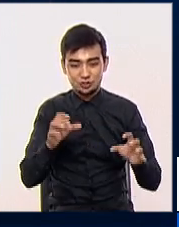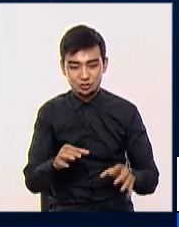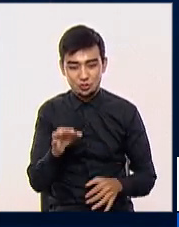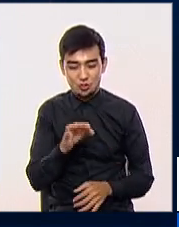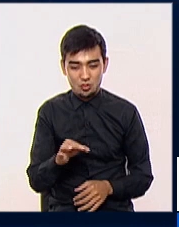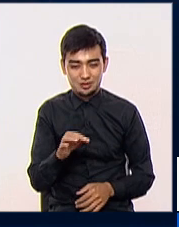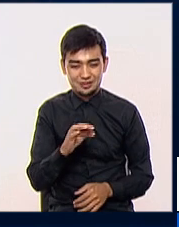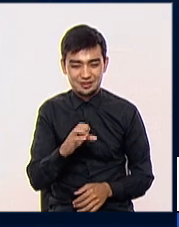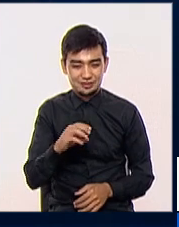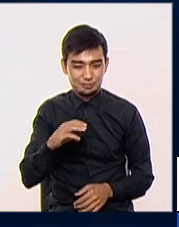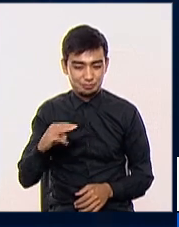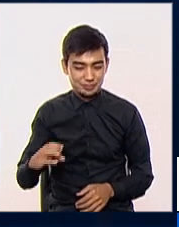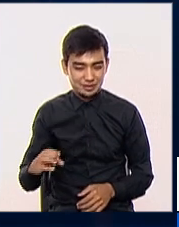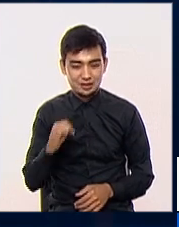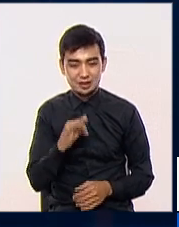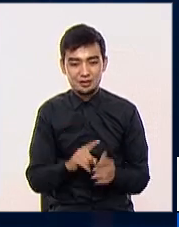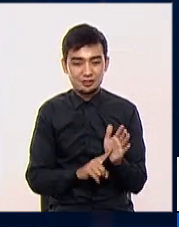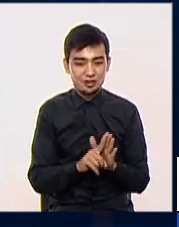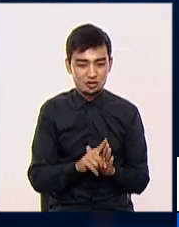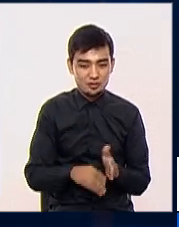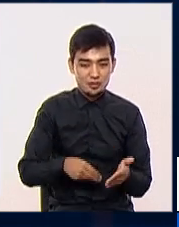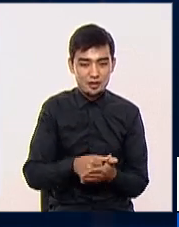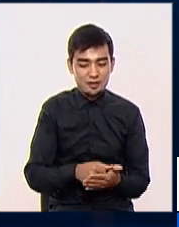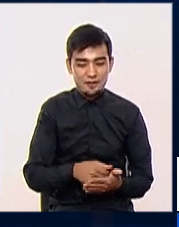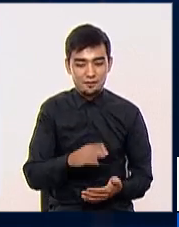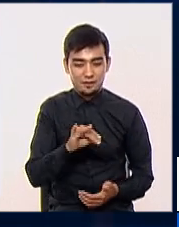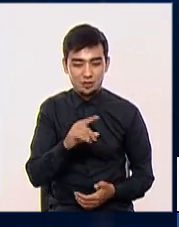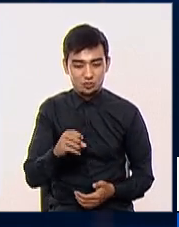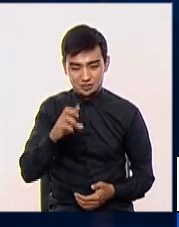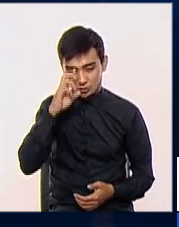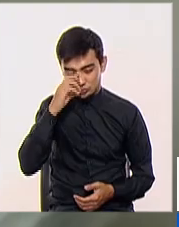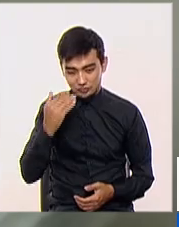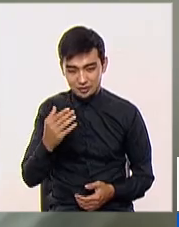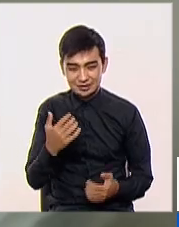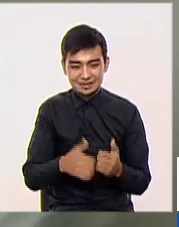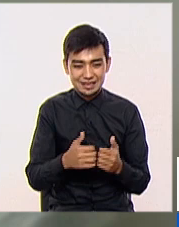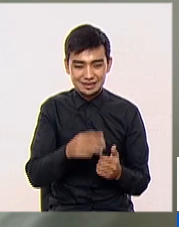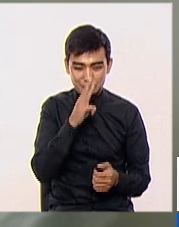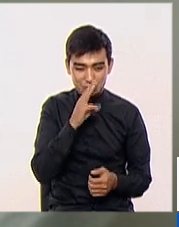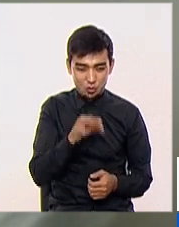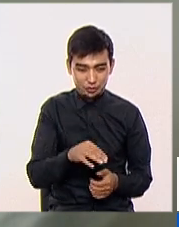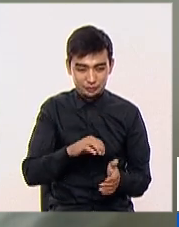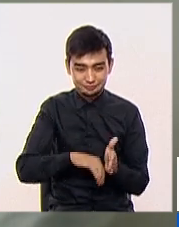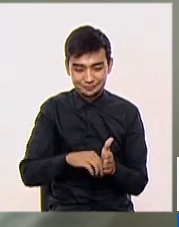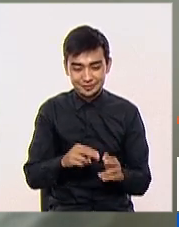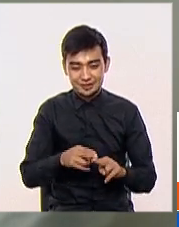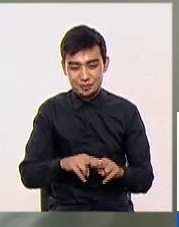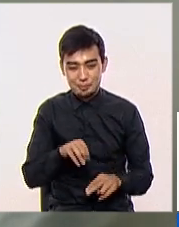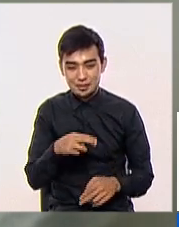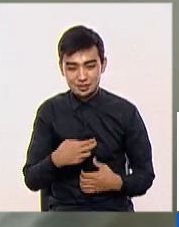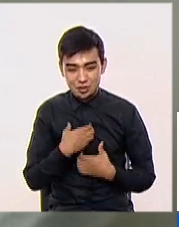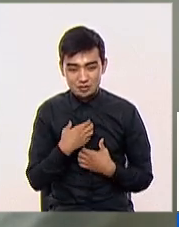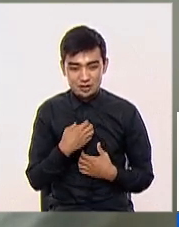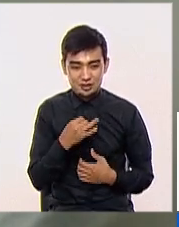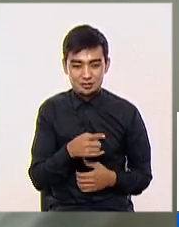об ОСМС начать считать взносы государства на основе не средней зарплаты, а медианной заработной платы. И это